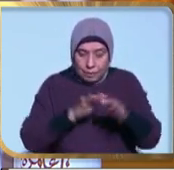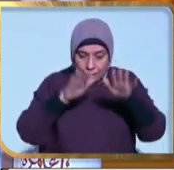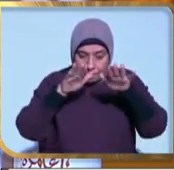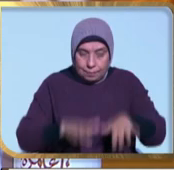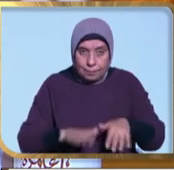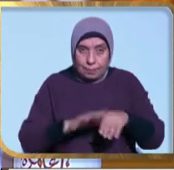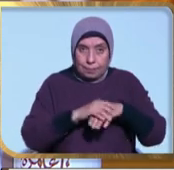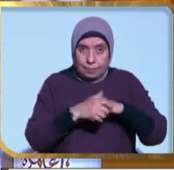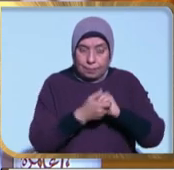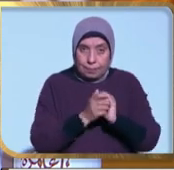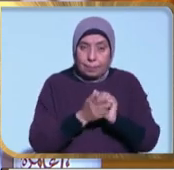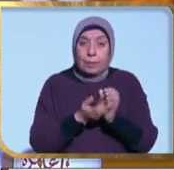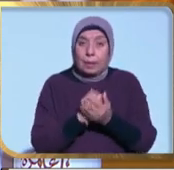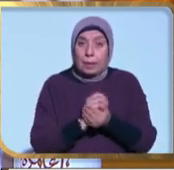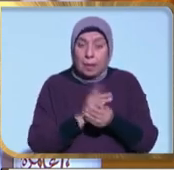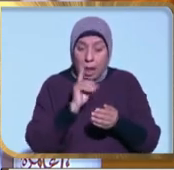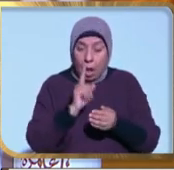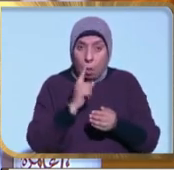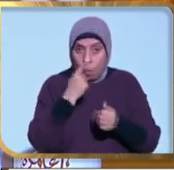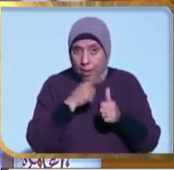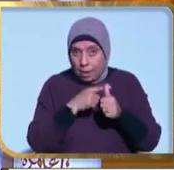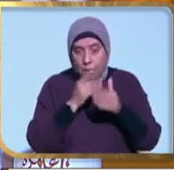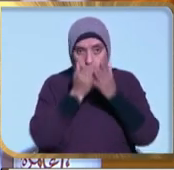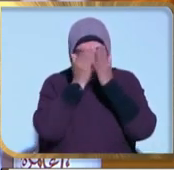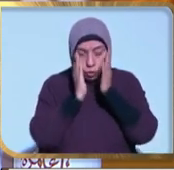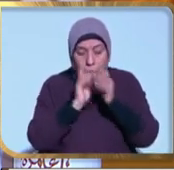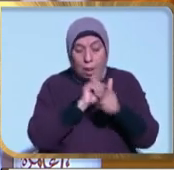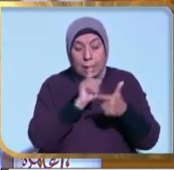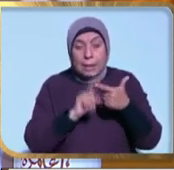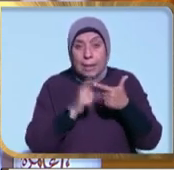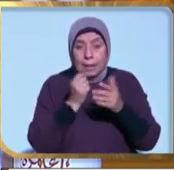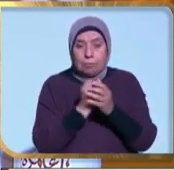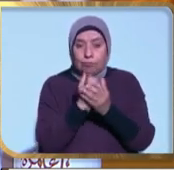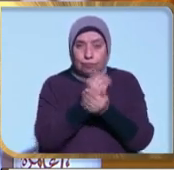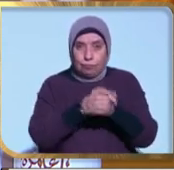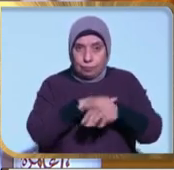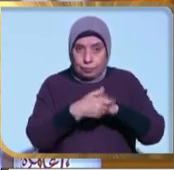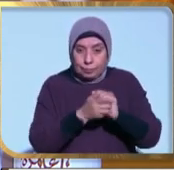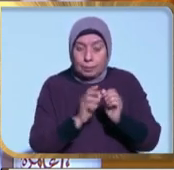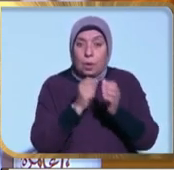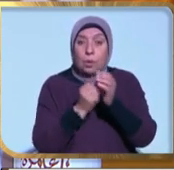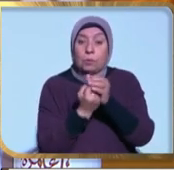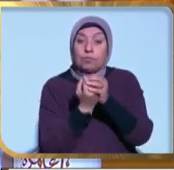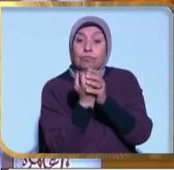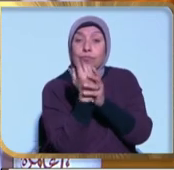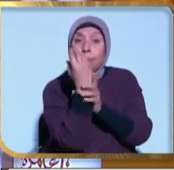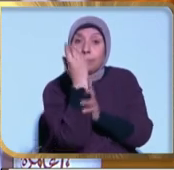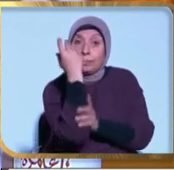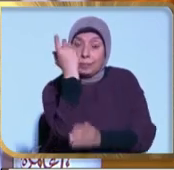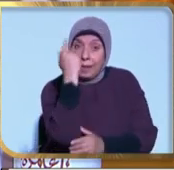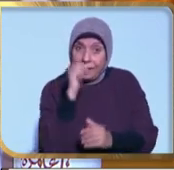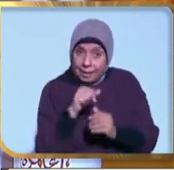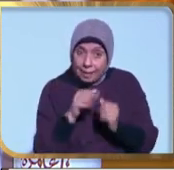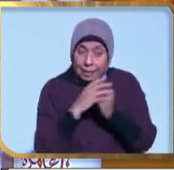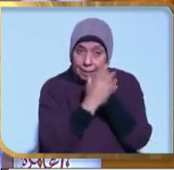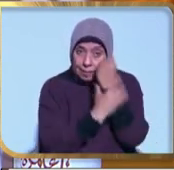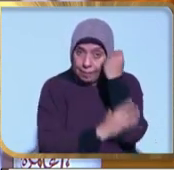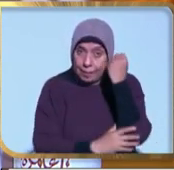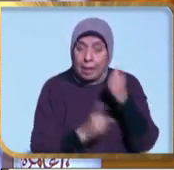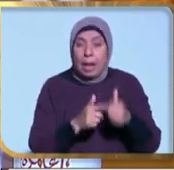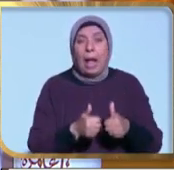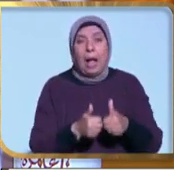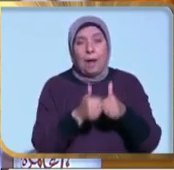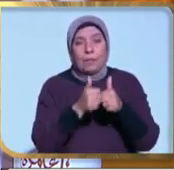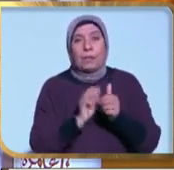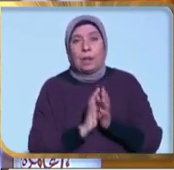التيمم سليم زودت بقى الى ال الى المرفقين يبقى ده